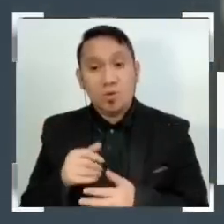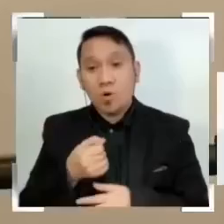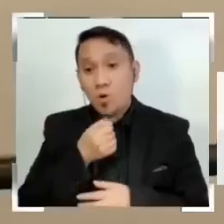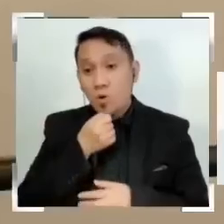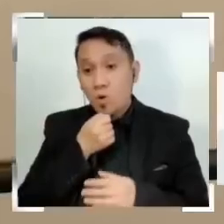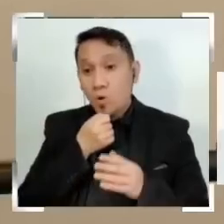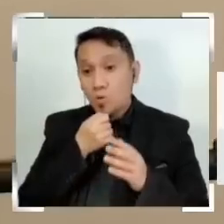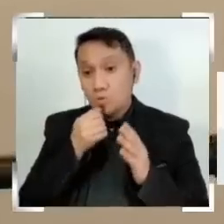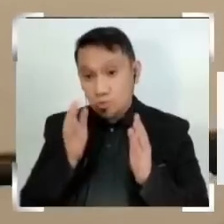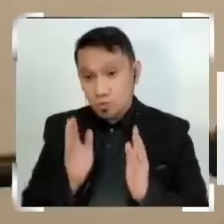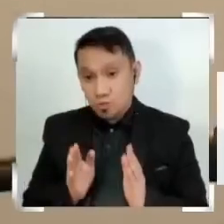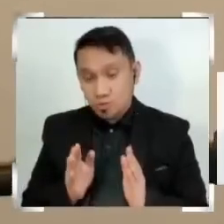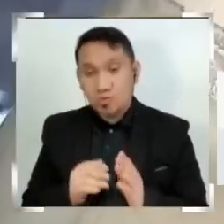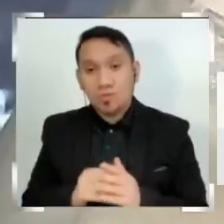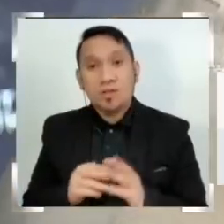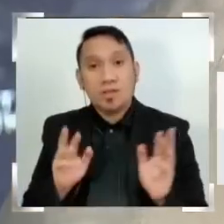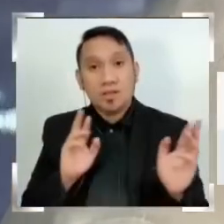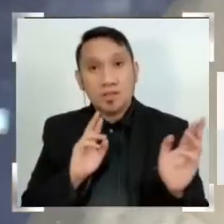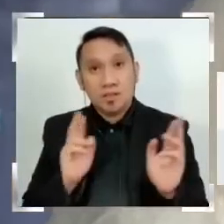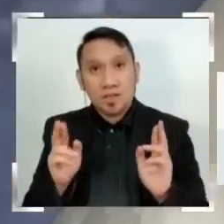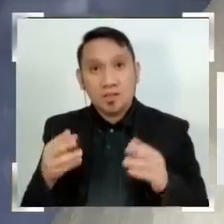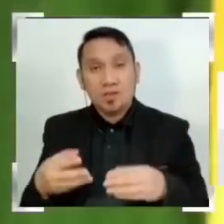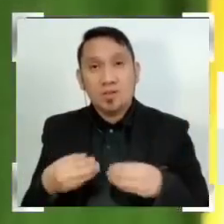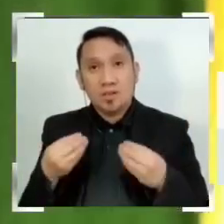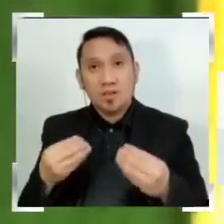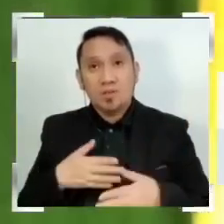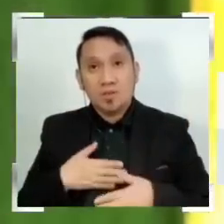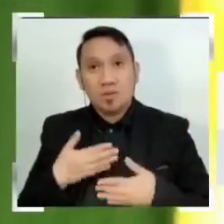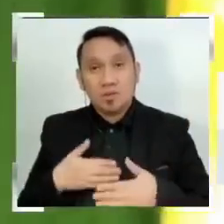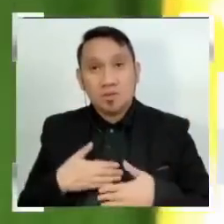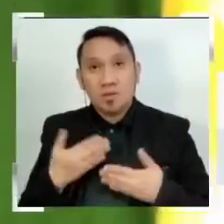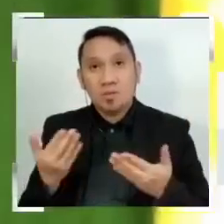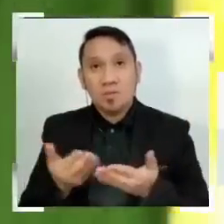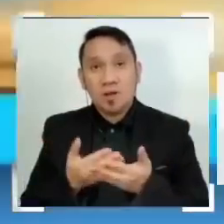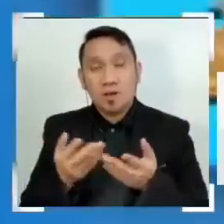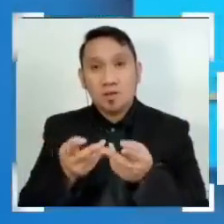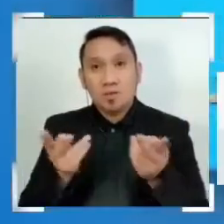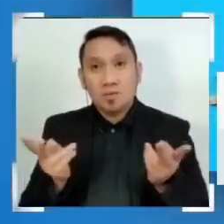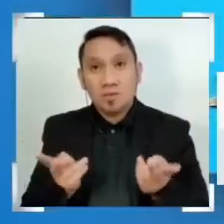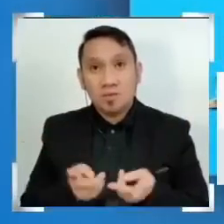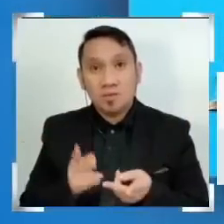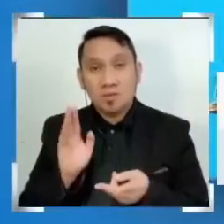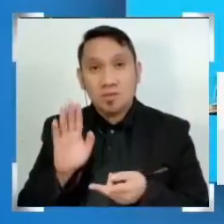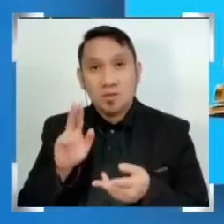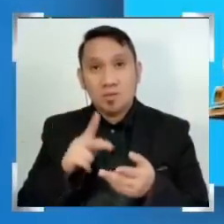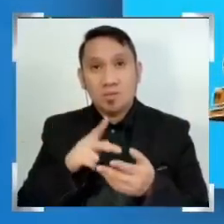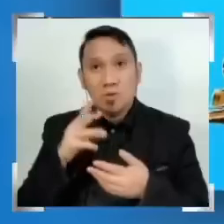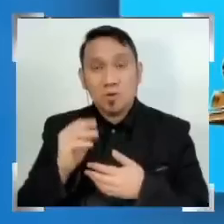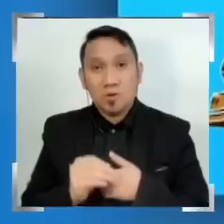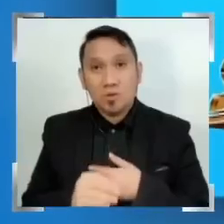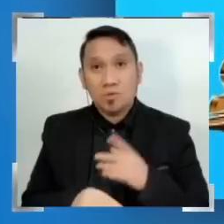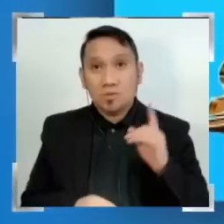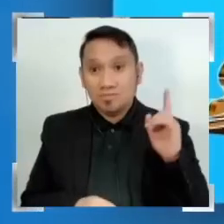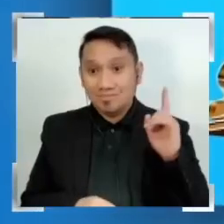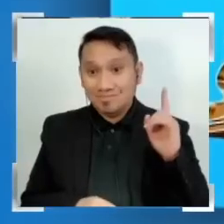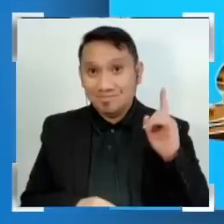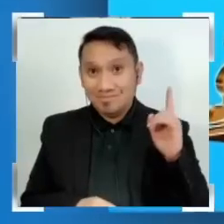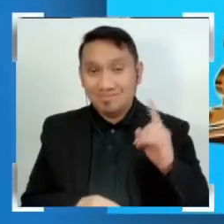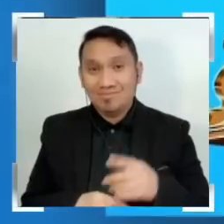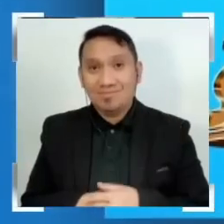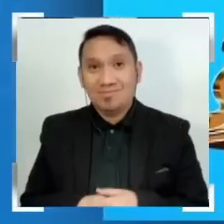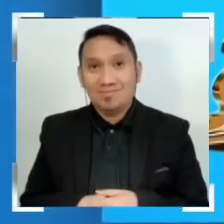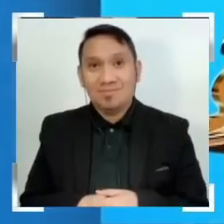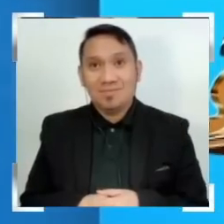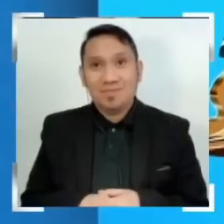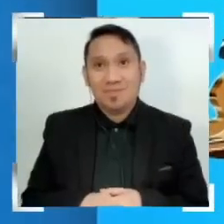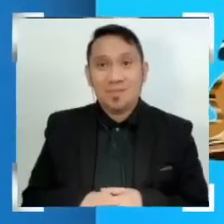show handa nang magpasaya sa bagong tahanan ng kanilang programa. Gaya nila Unkabogable star Vice Ganda